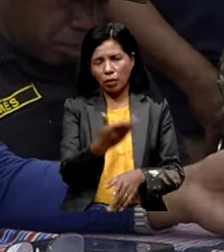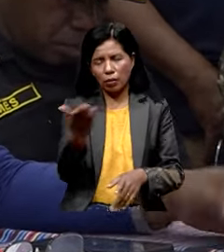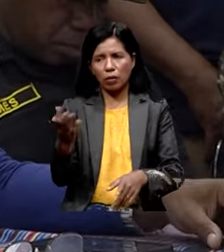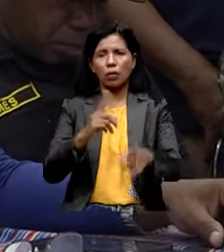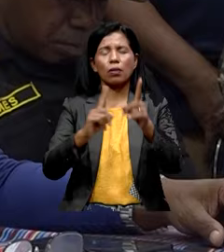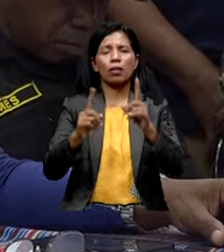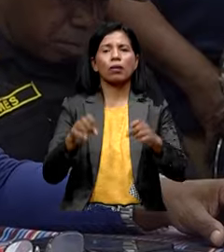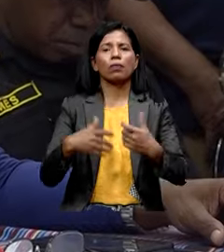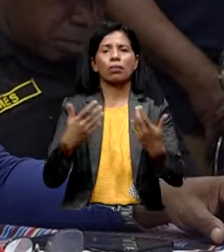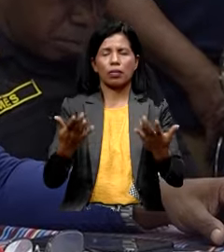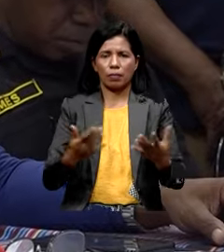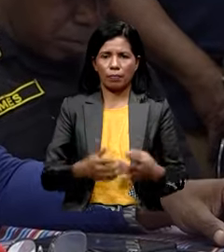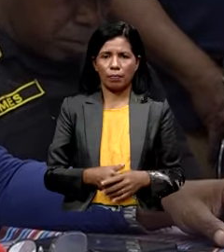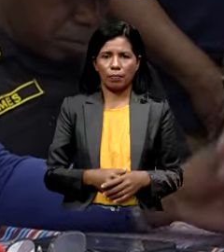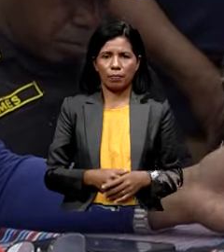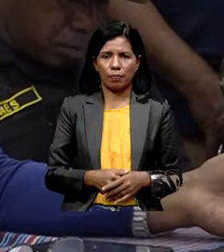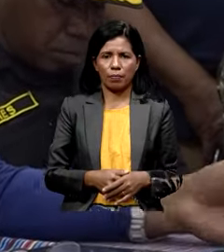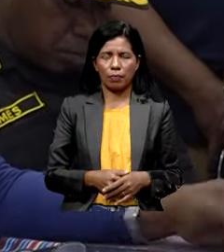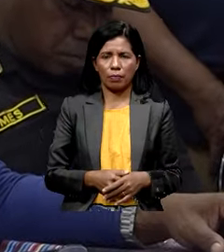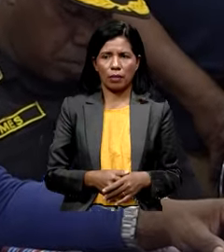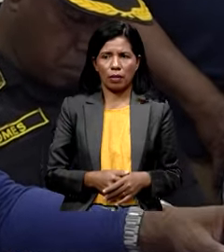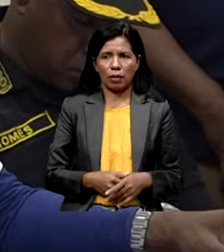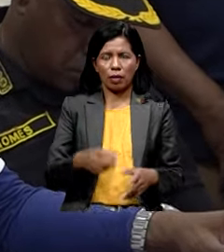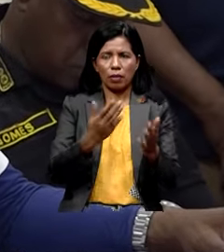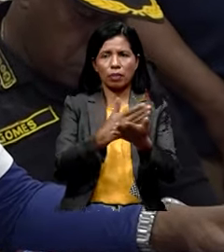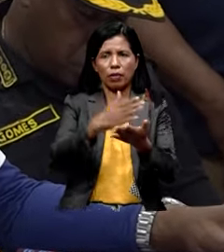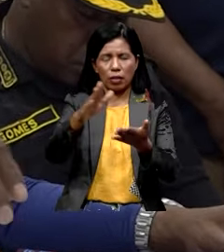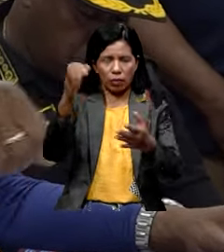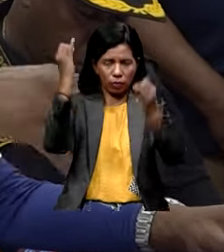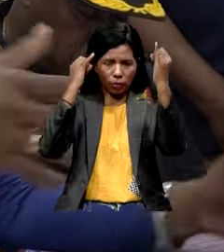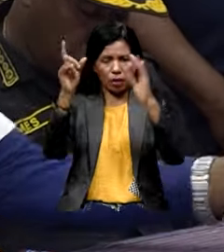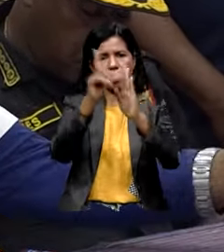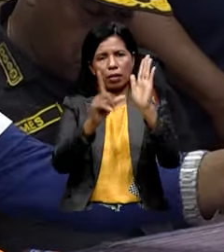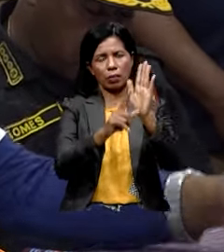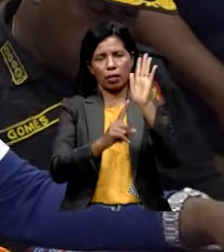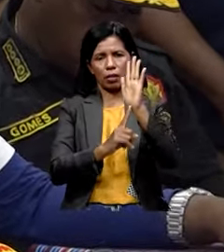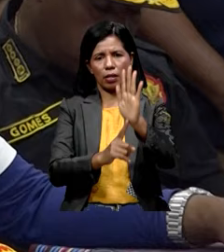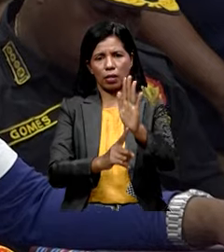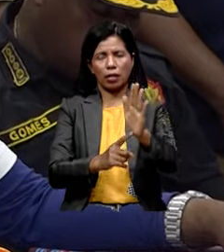ni kritik ya fatin dit. La tumba terreno para tadi ana lei mak ne hal na zuda.